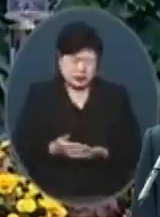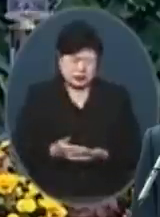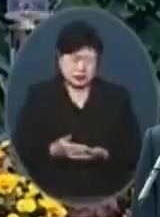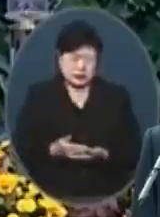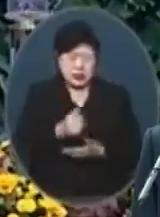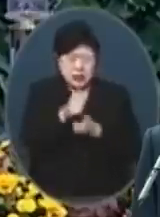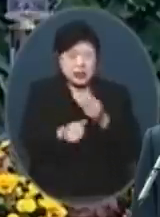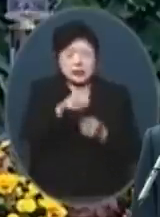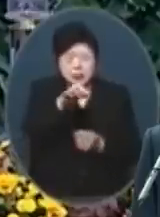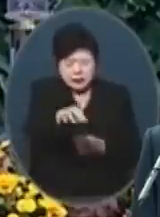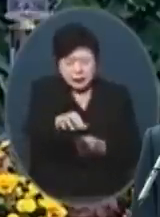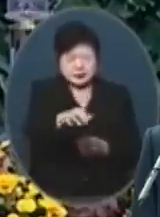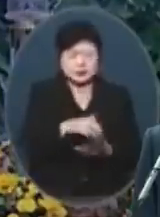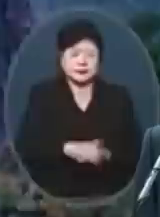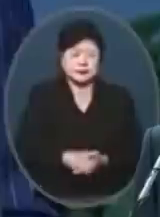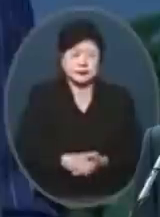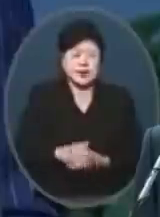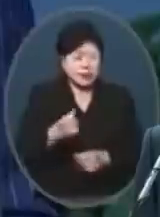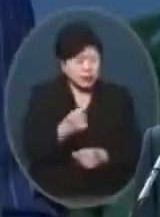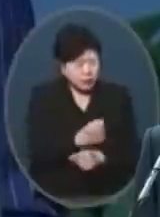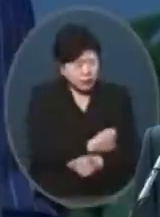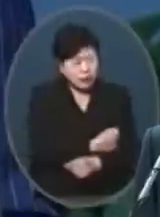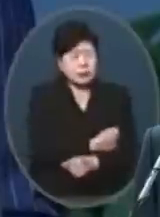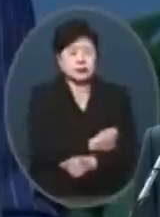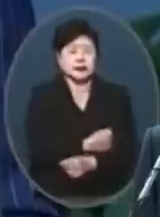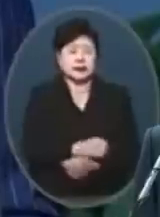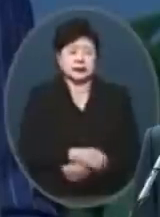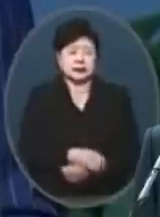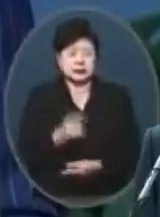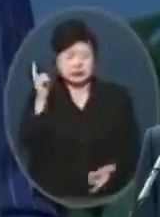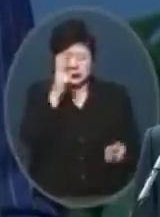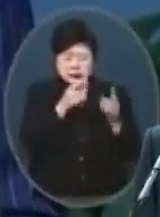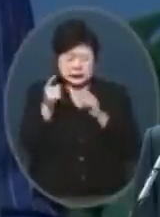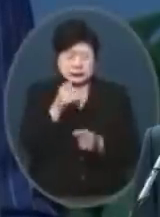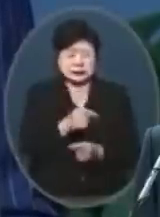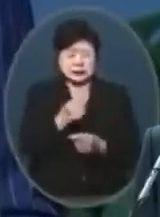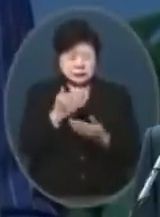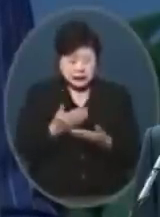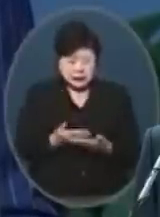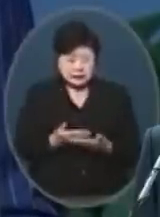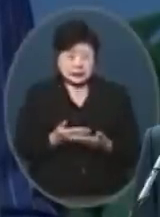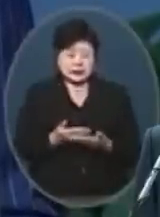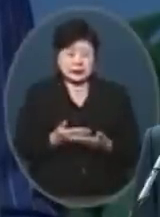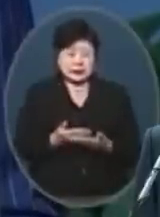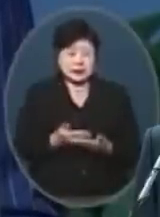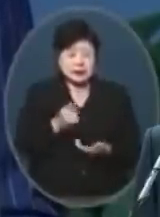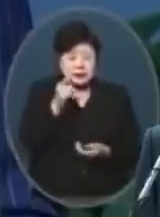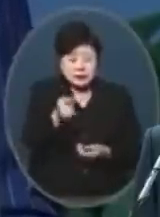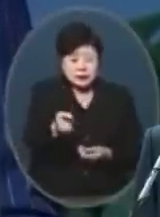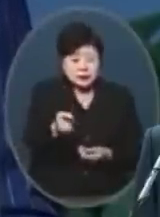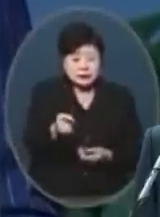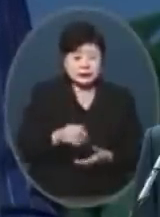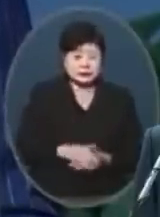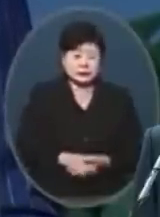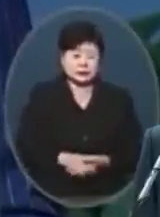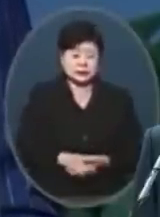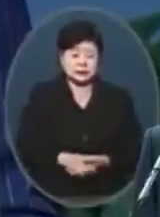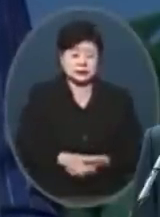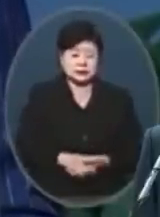하나님 앞에 엄청난 상실을 입었는데 그것은